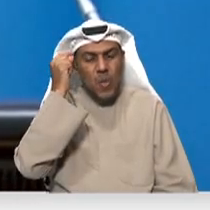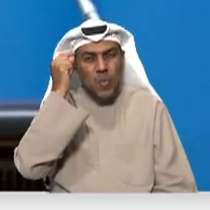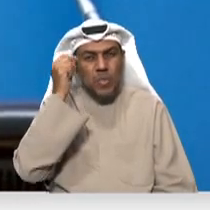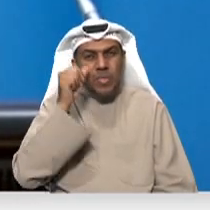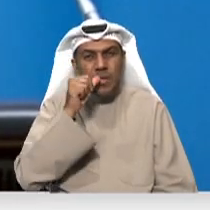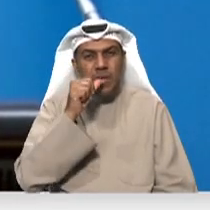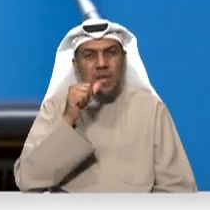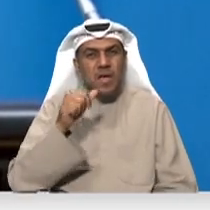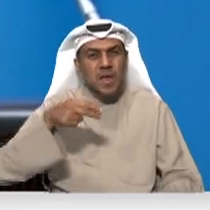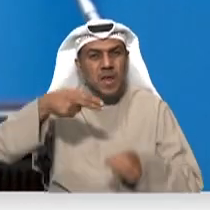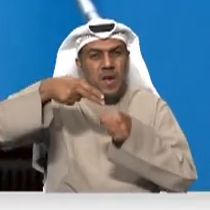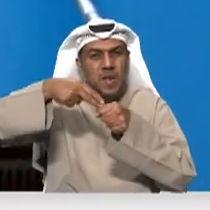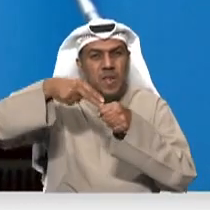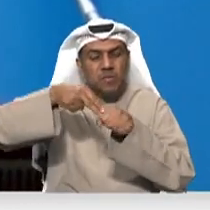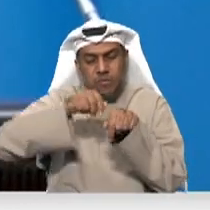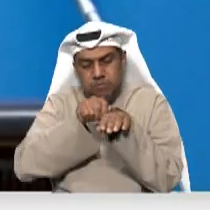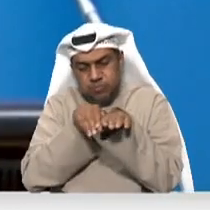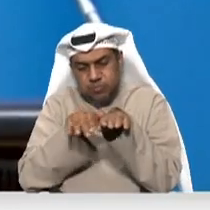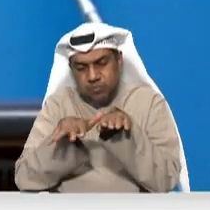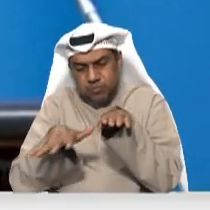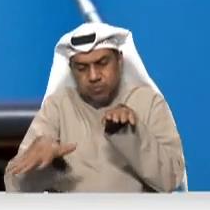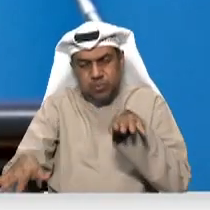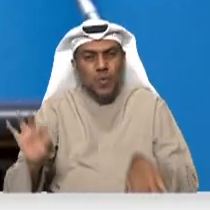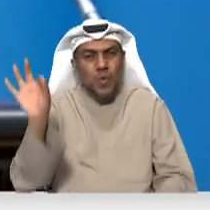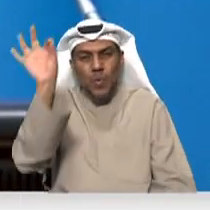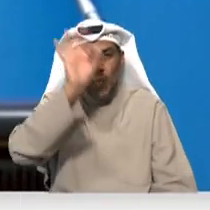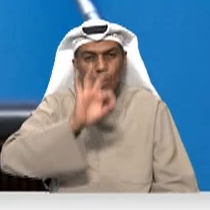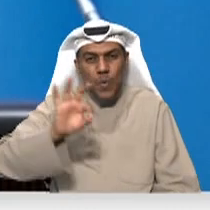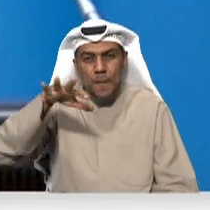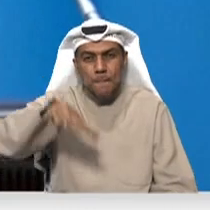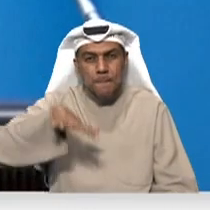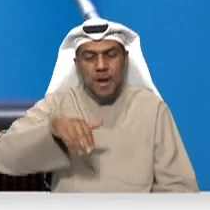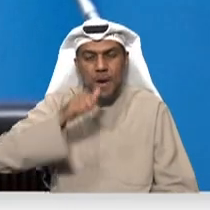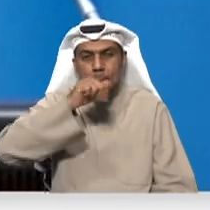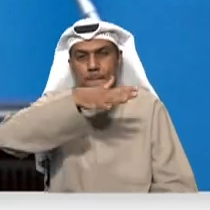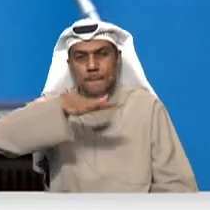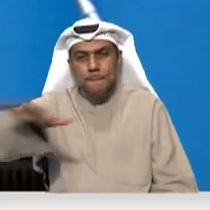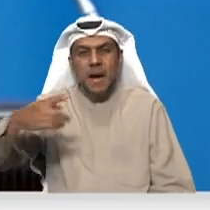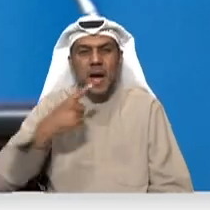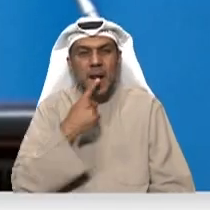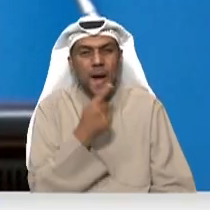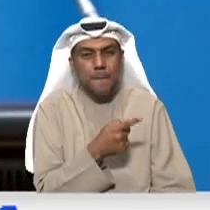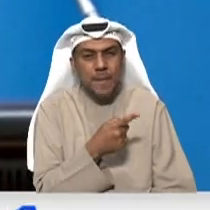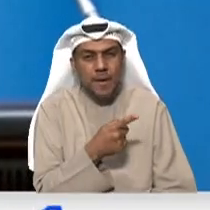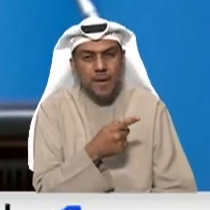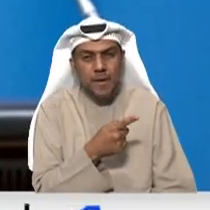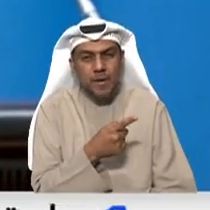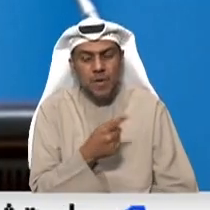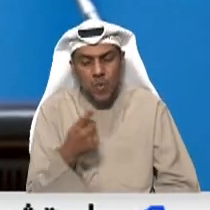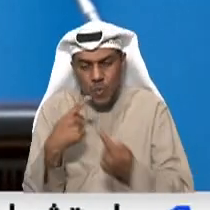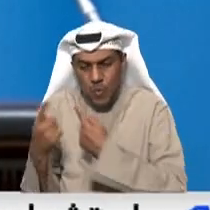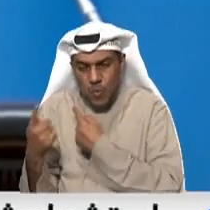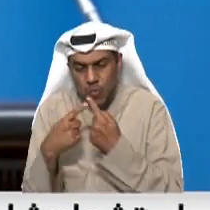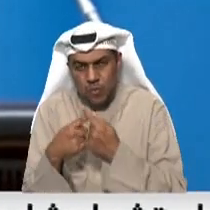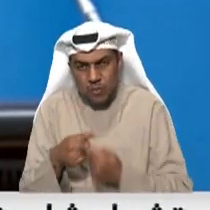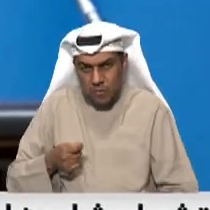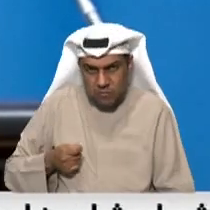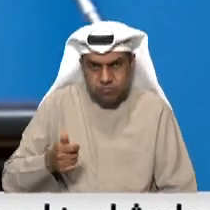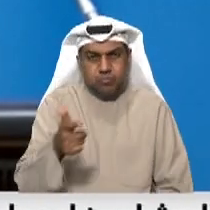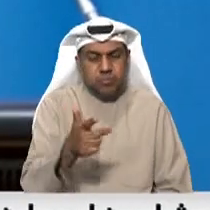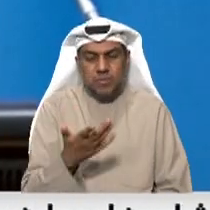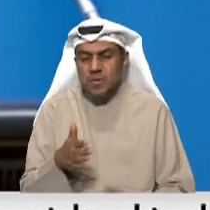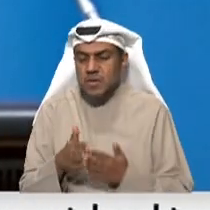وأشارت الهيئة الأممية إلى أن برنامج الأمم المتحدة الإنمائي هو من تولى التفاوض على صفقة شراء هذه السفينة